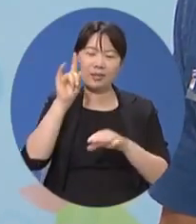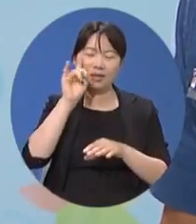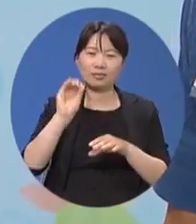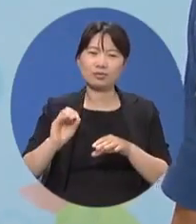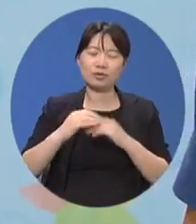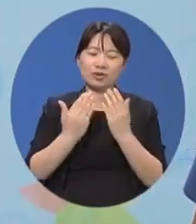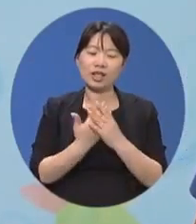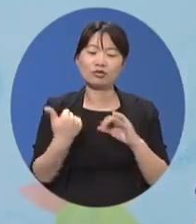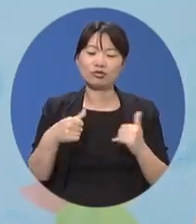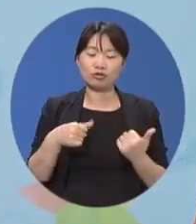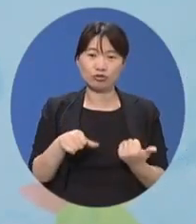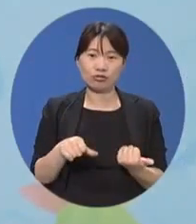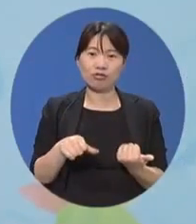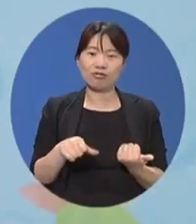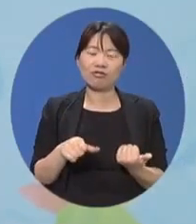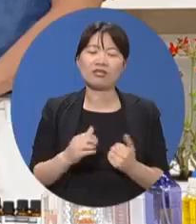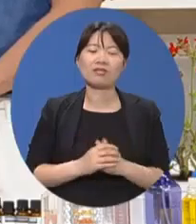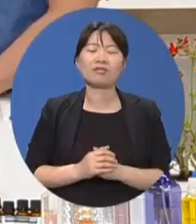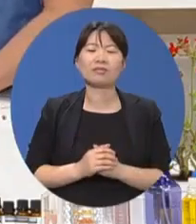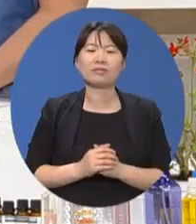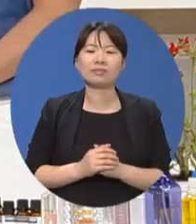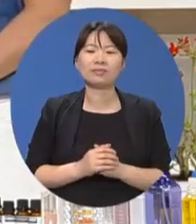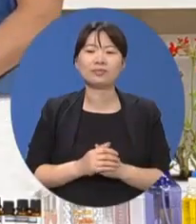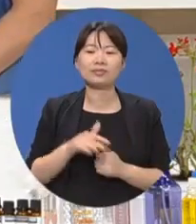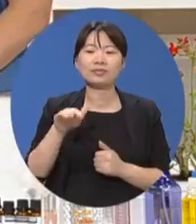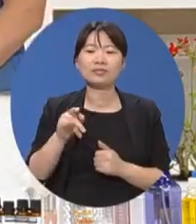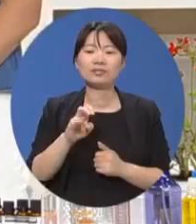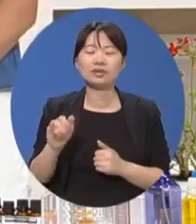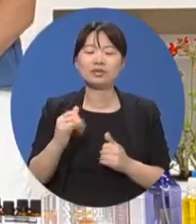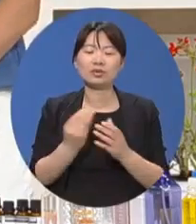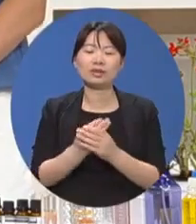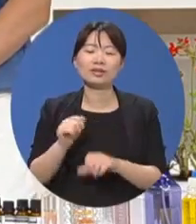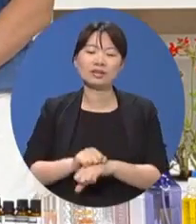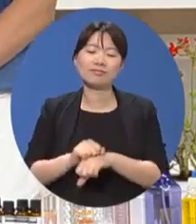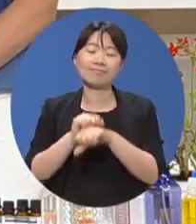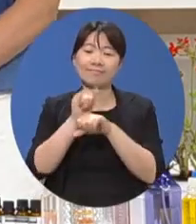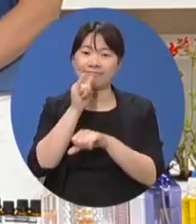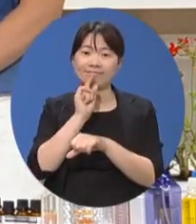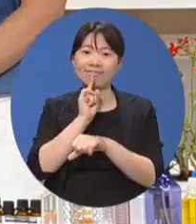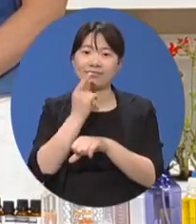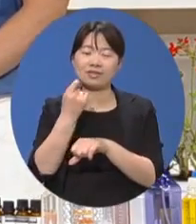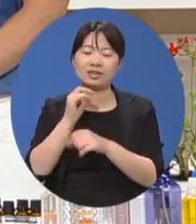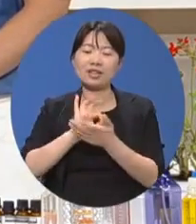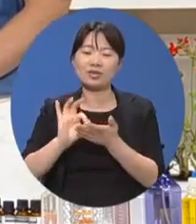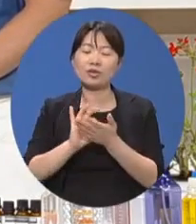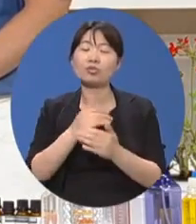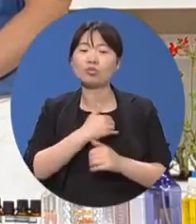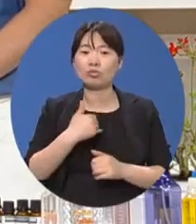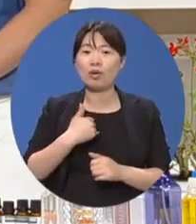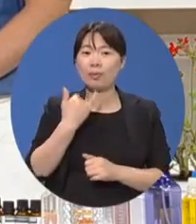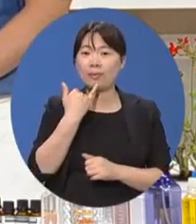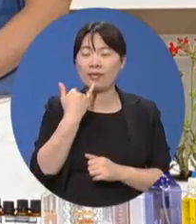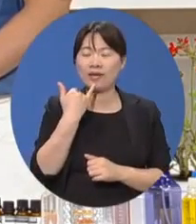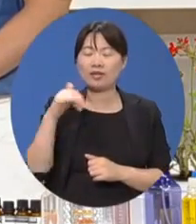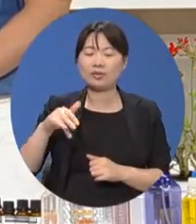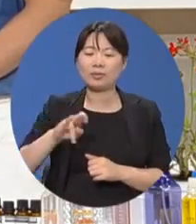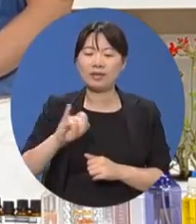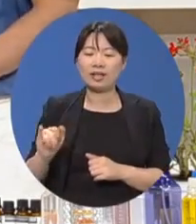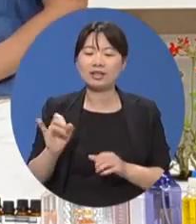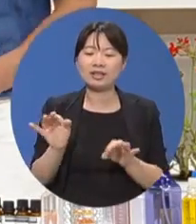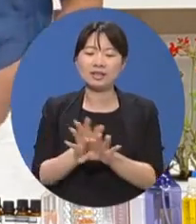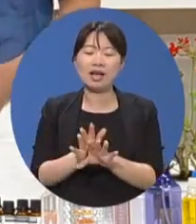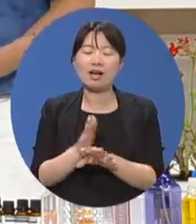좋겠어 4 초파리 들이 완전 써요 예 마셔야 돼요 그래서 초파리 도 없어 있어